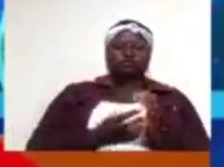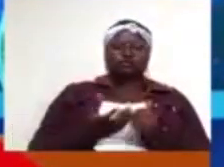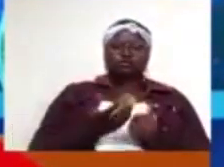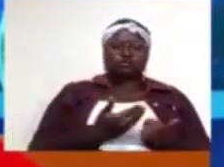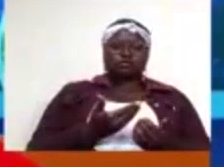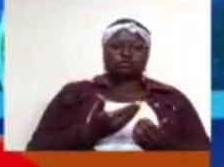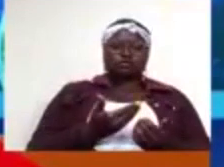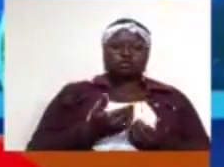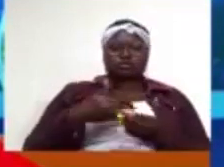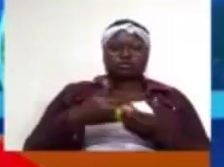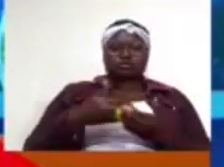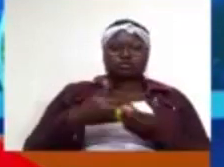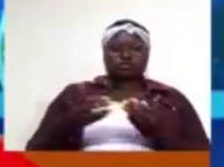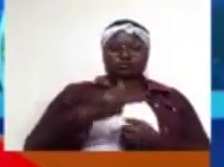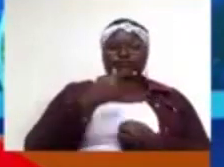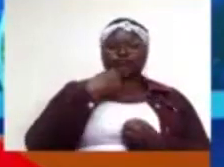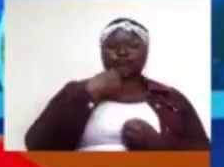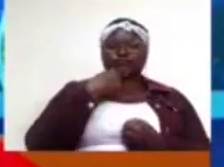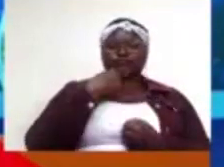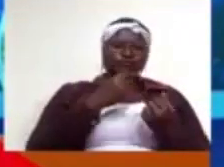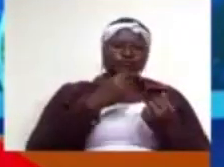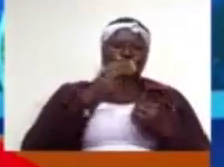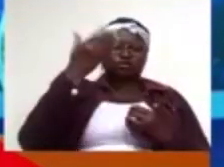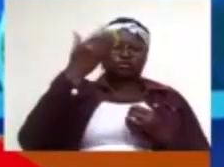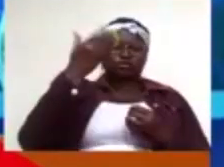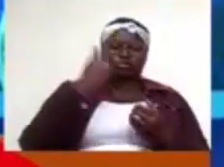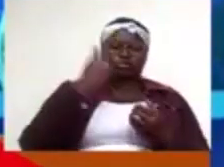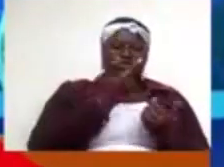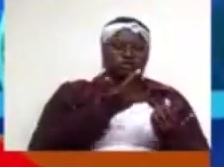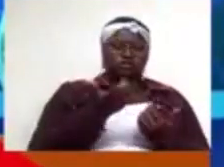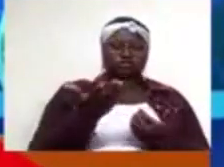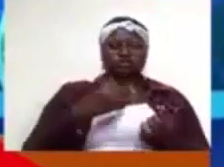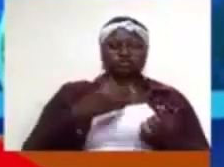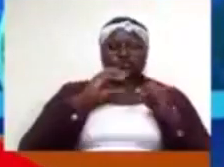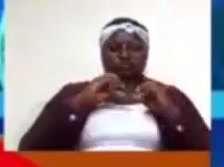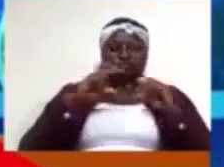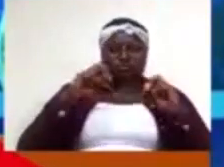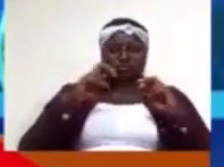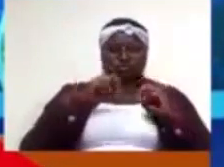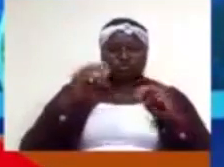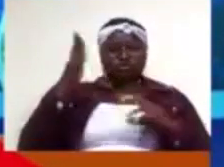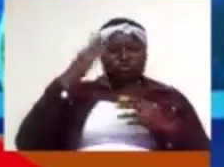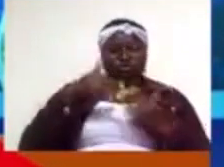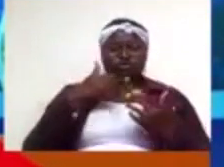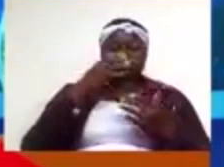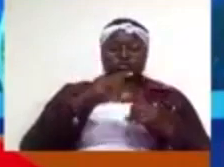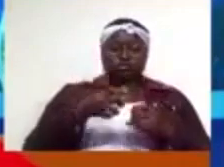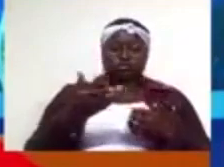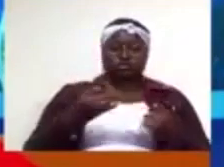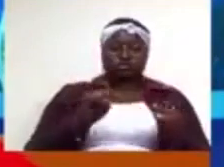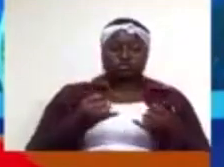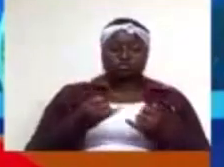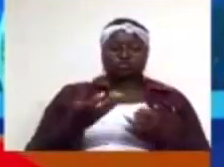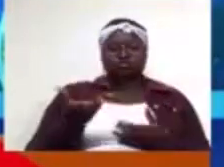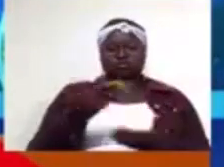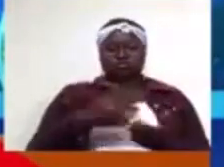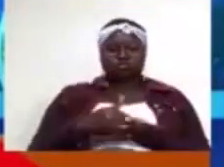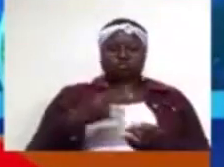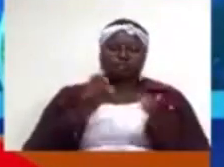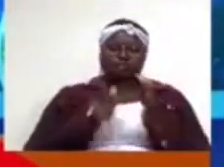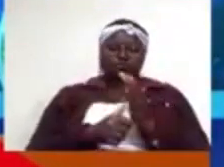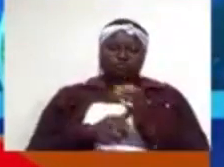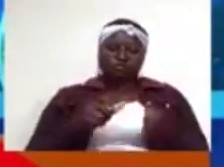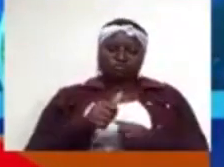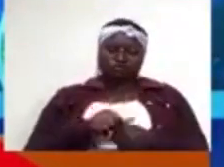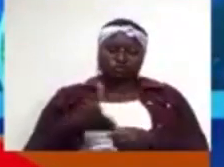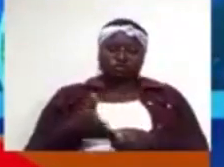kinene ndina mutarani uria ugukorwo akigeria gututhathaurira ndeto ino tumenye ikihumukana thina wa ndeto